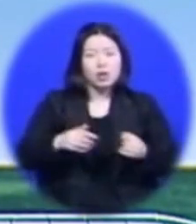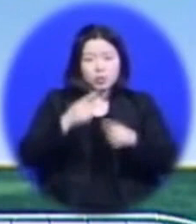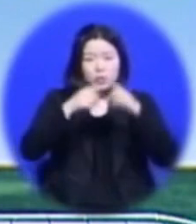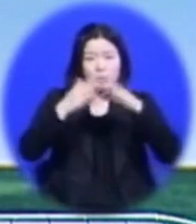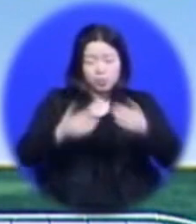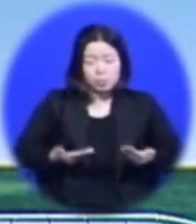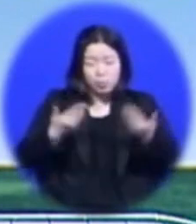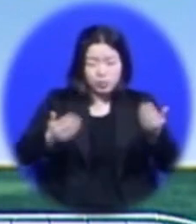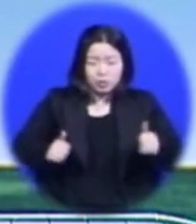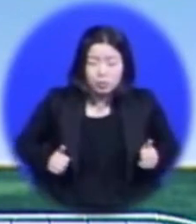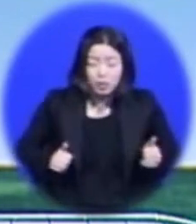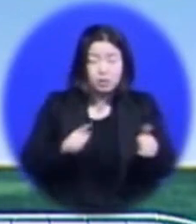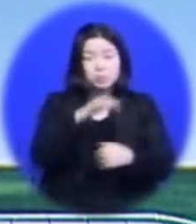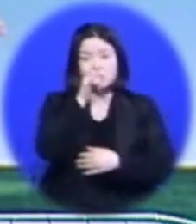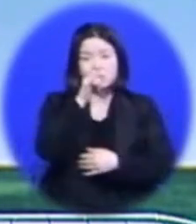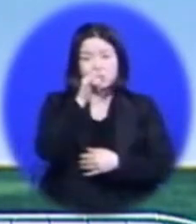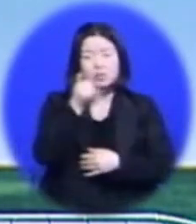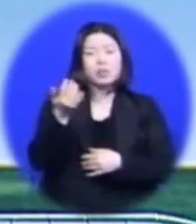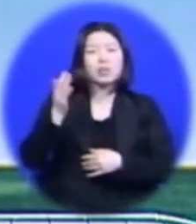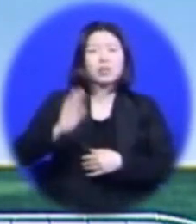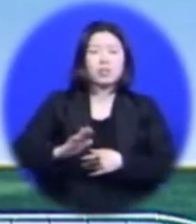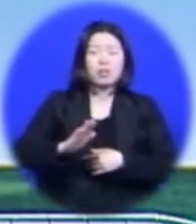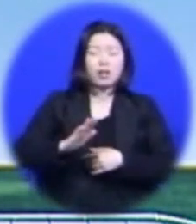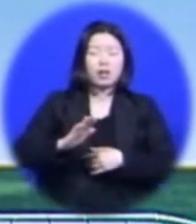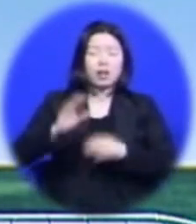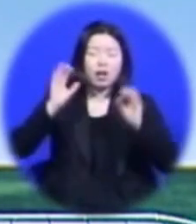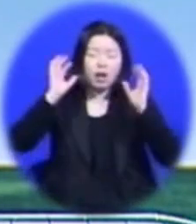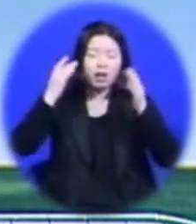했어요. 아이가 대학 떨어졌어요.